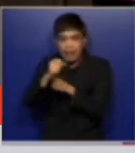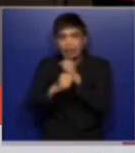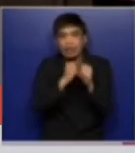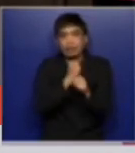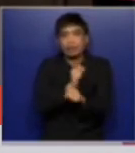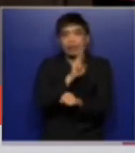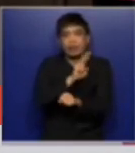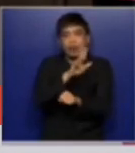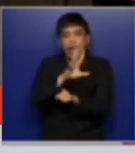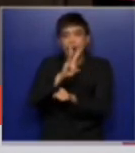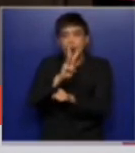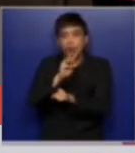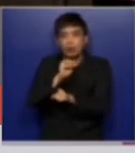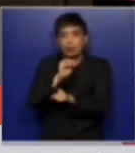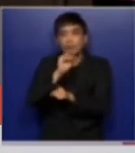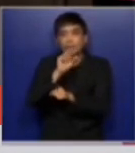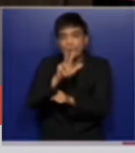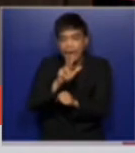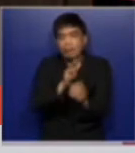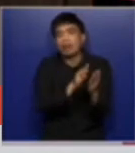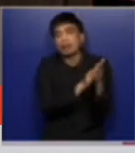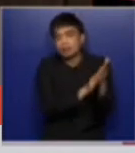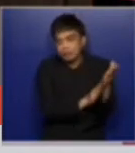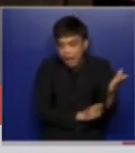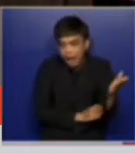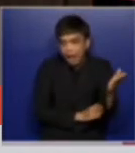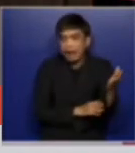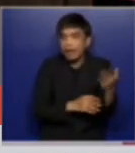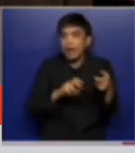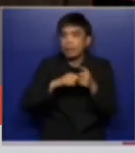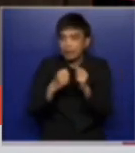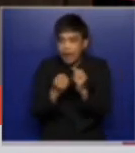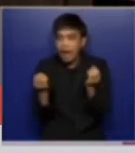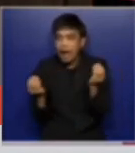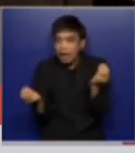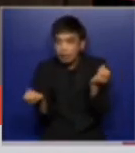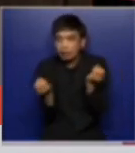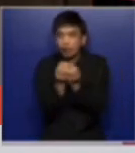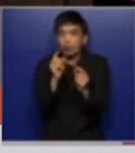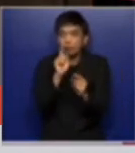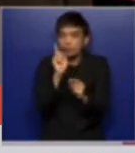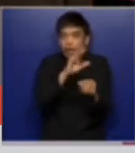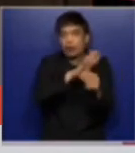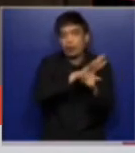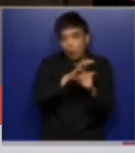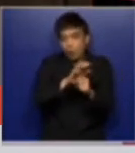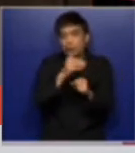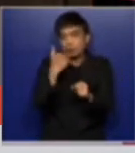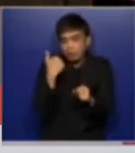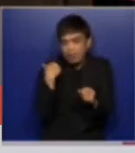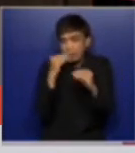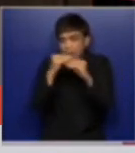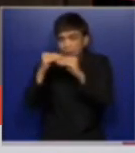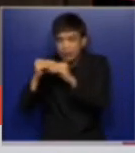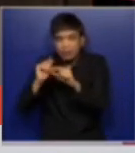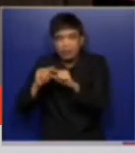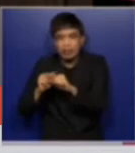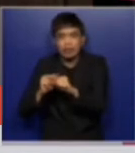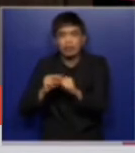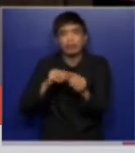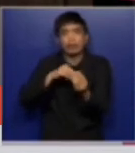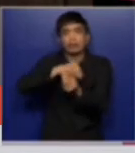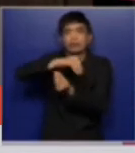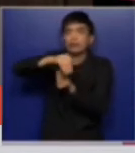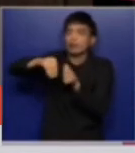2563ที่มีความล่าช้ากว่าปกติและการแพร่ระบาดของไวรัสโคโรนานั้นได้ส่งผลกระทบต่อระบบเศรษฐกิจของประเท